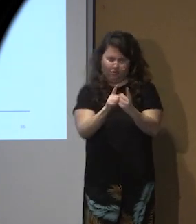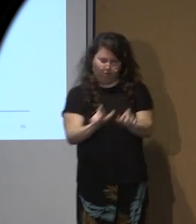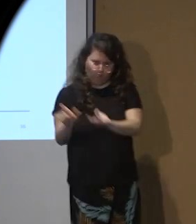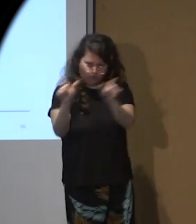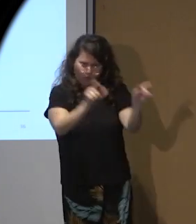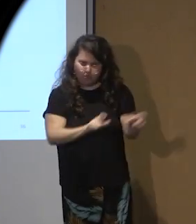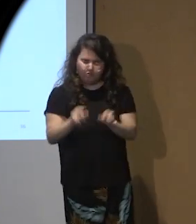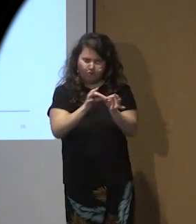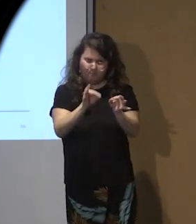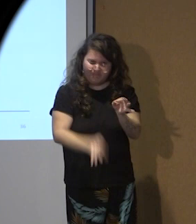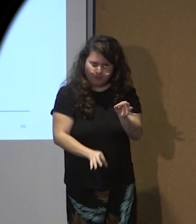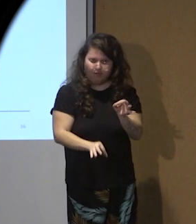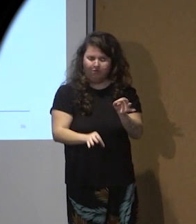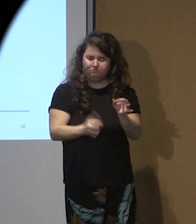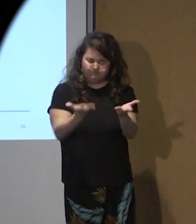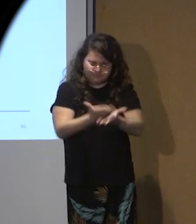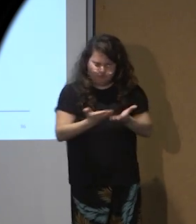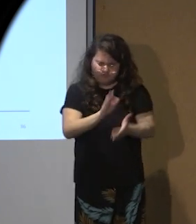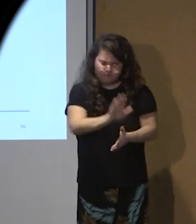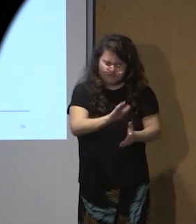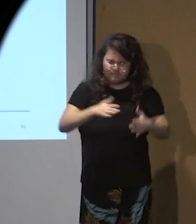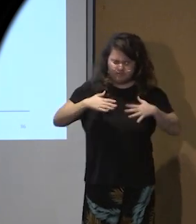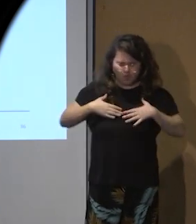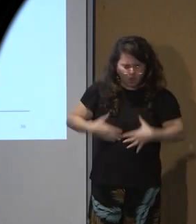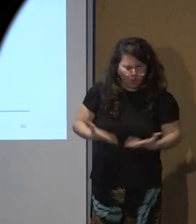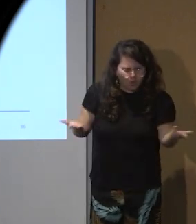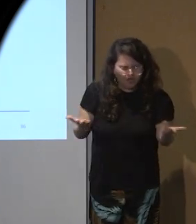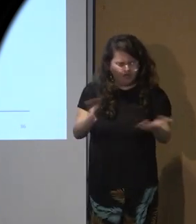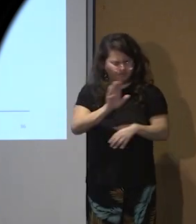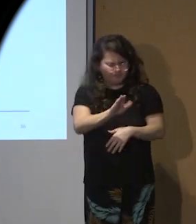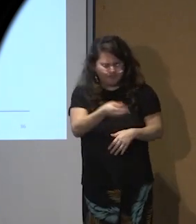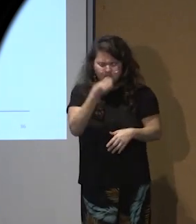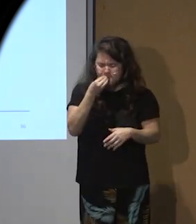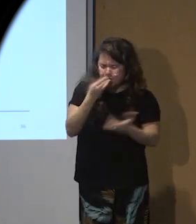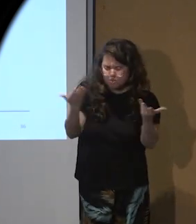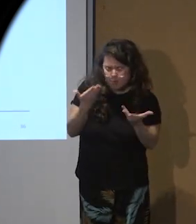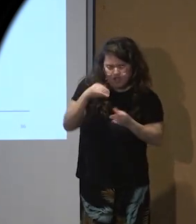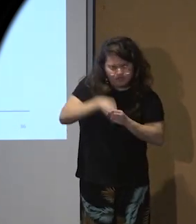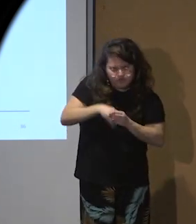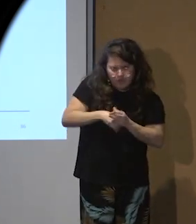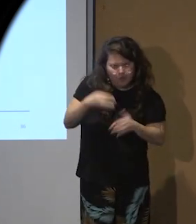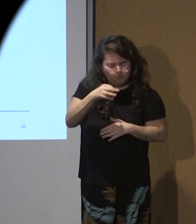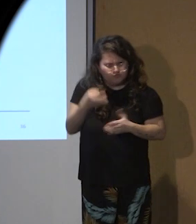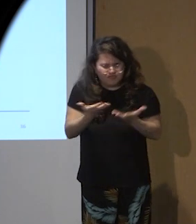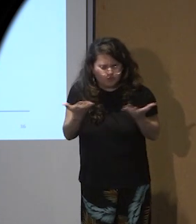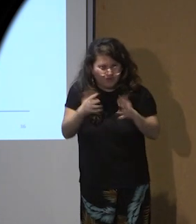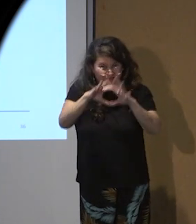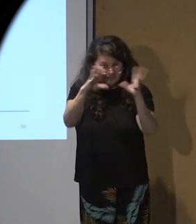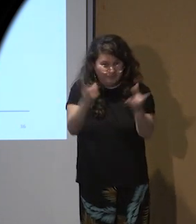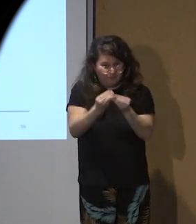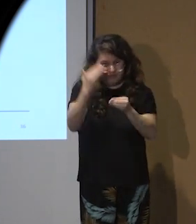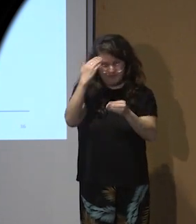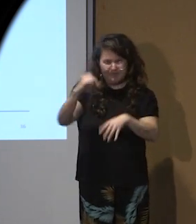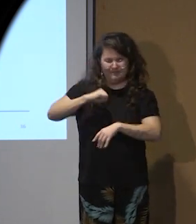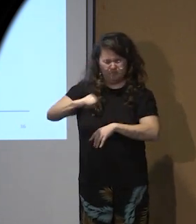Voilà, ça c'est super important parce qu'on va vite droit dans le mur et en surentraînement. Pour les marathons aussi, j'imagine que c'est la même,